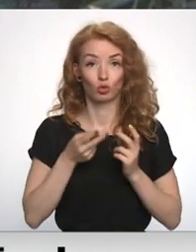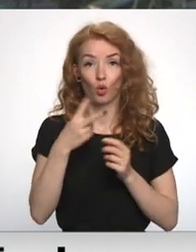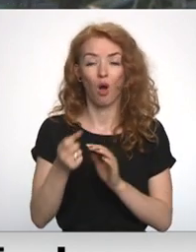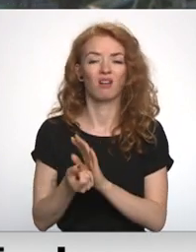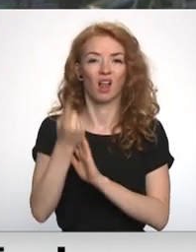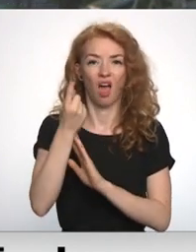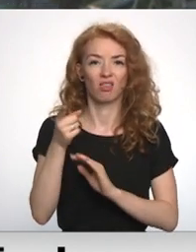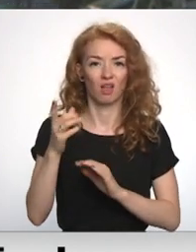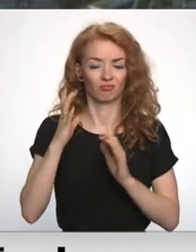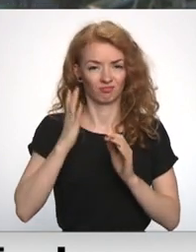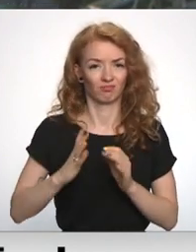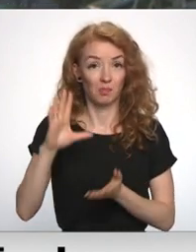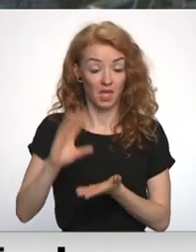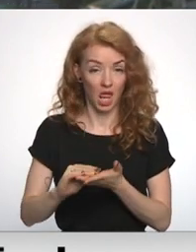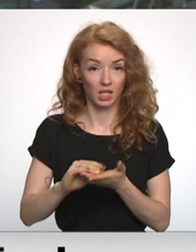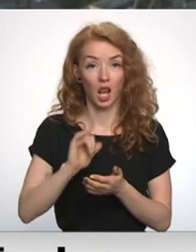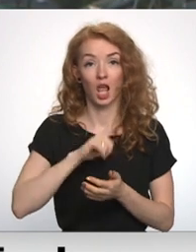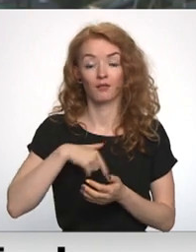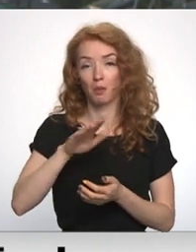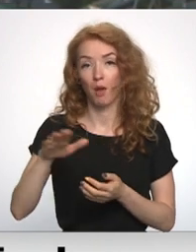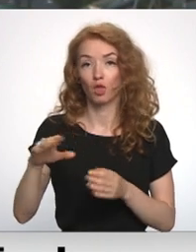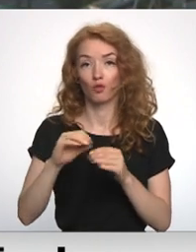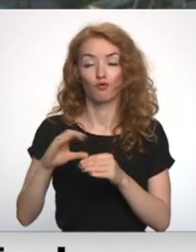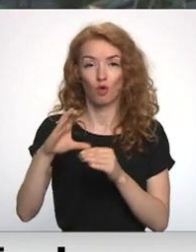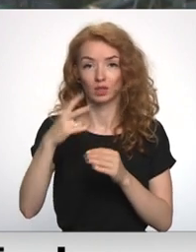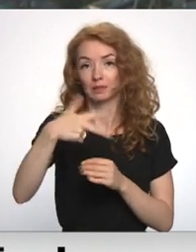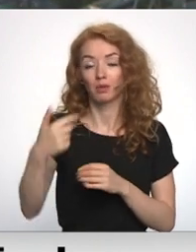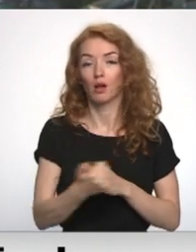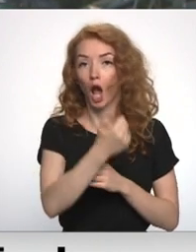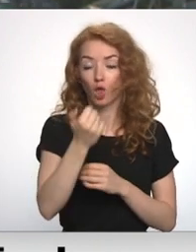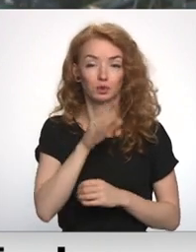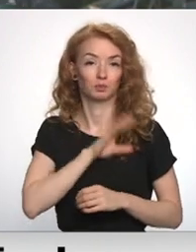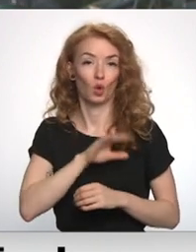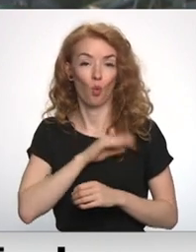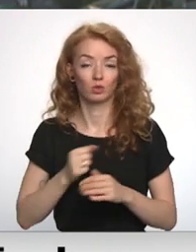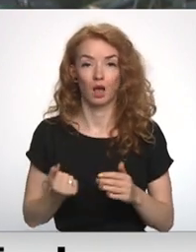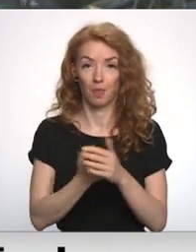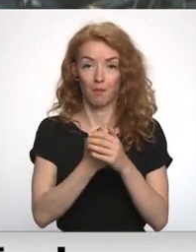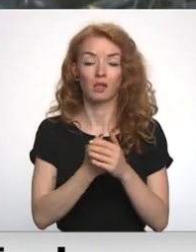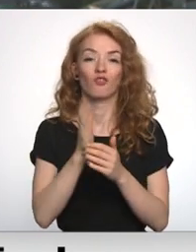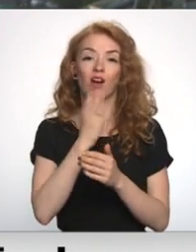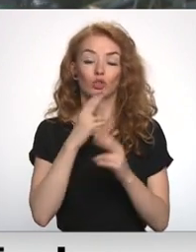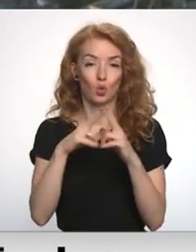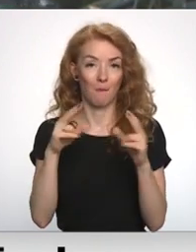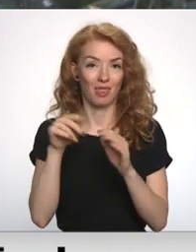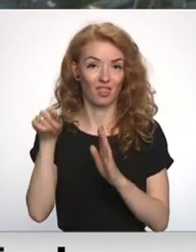rūgtā pieredze, Latvijas bērnu fonds jau vairāk nekā 30 gadus psiholoģisko atbalstu sniedz vasaras